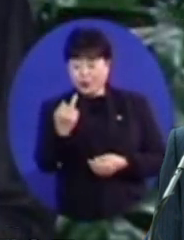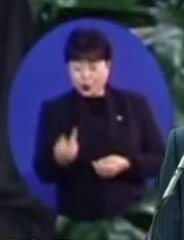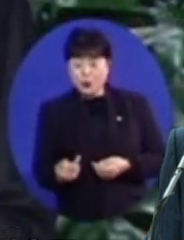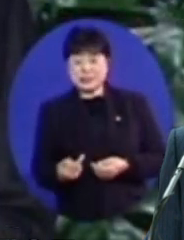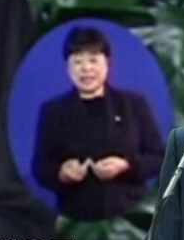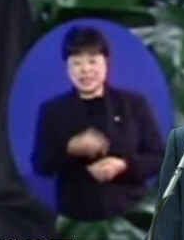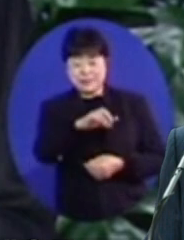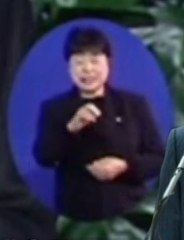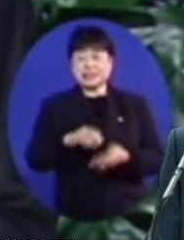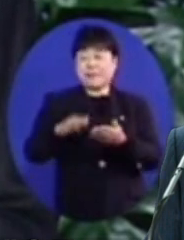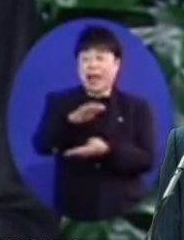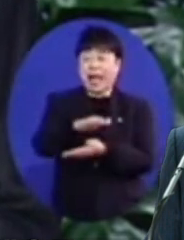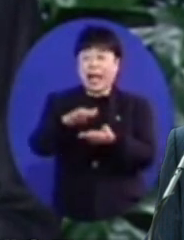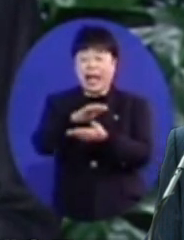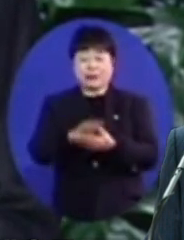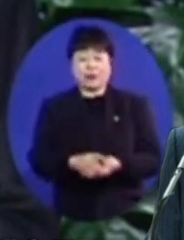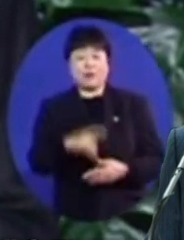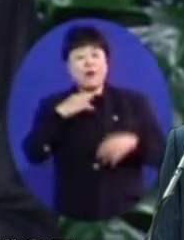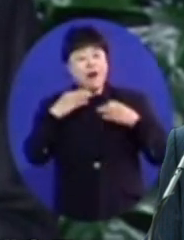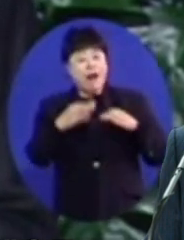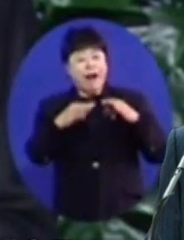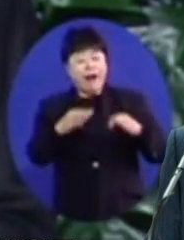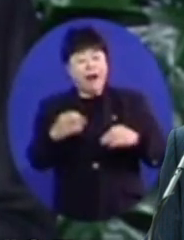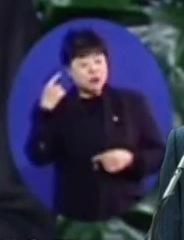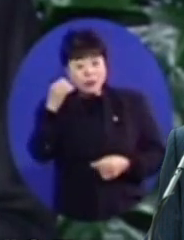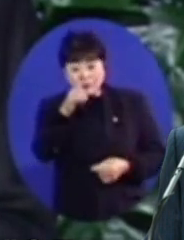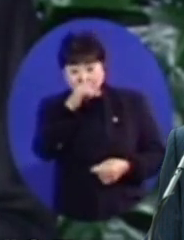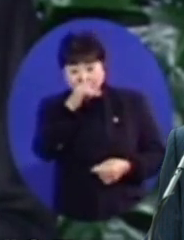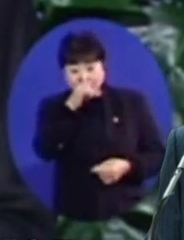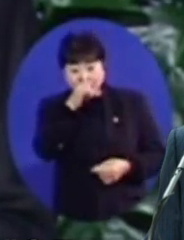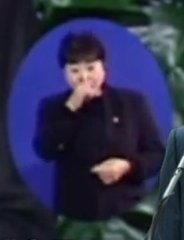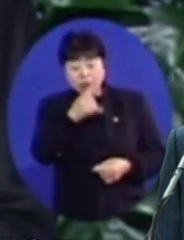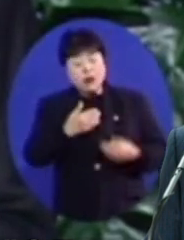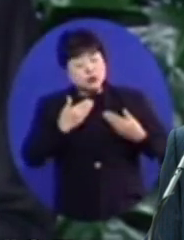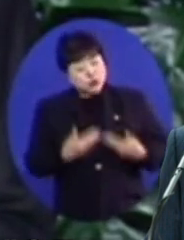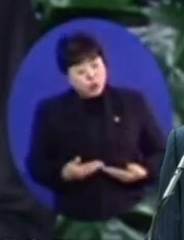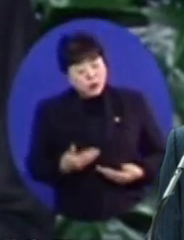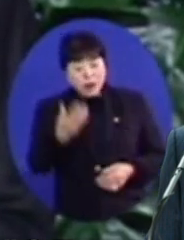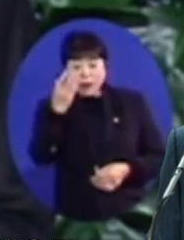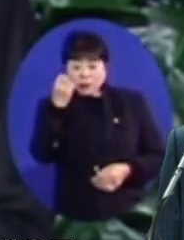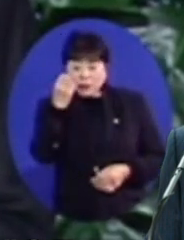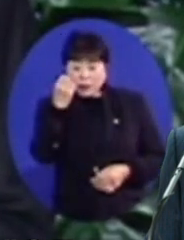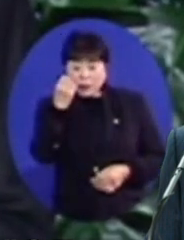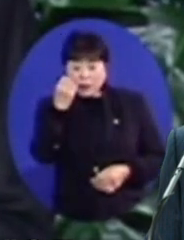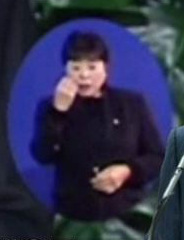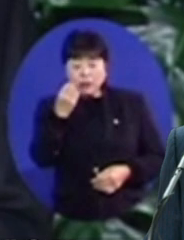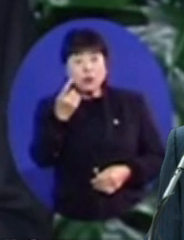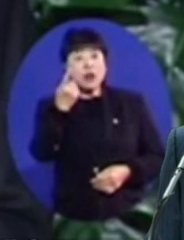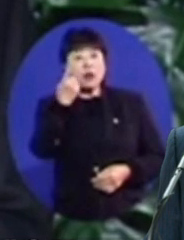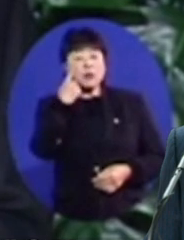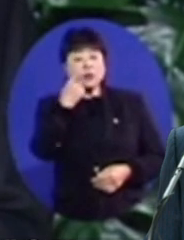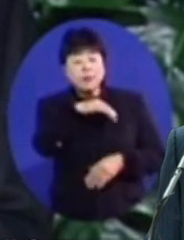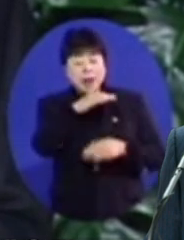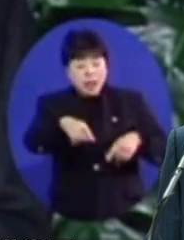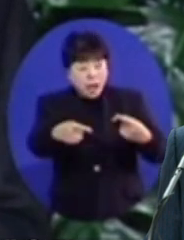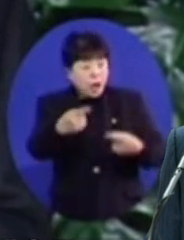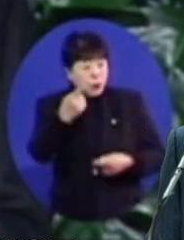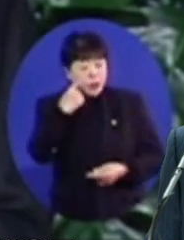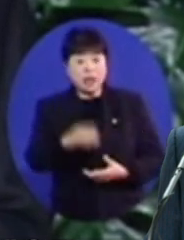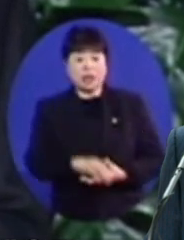마당에서 놀고 고함치관 소리 들이는데 너무나 적막한 산이에요 집에 와서 방 안에 들어가